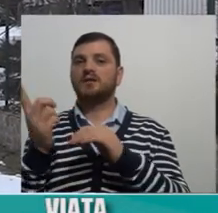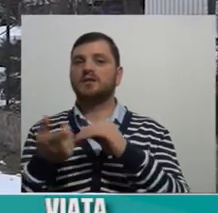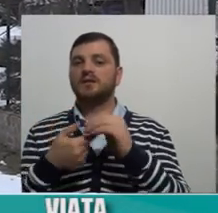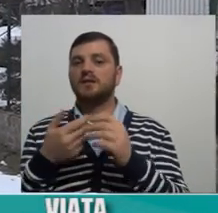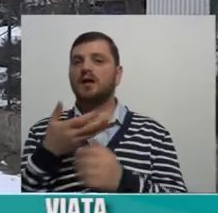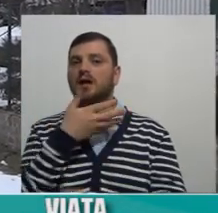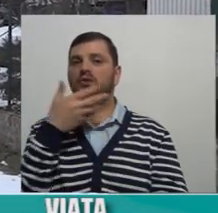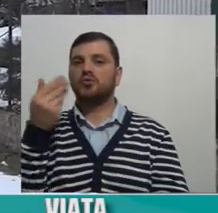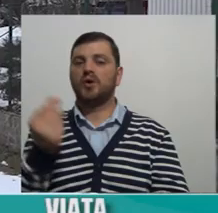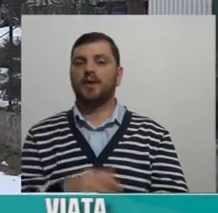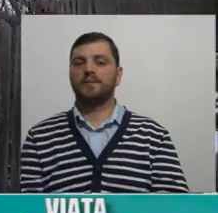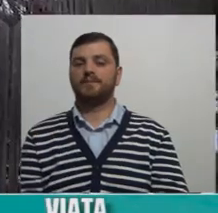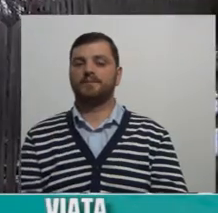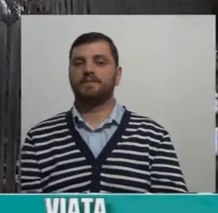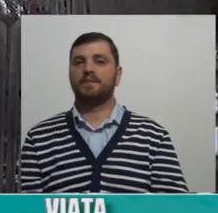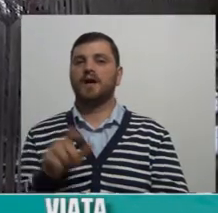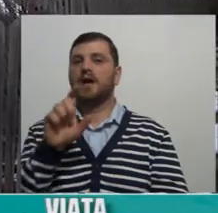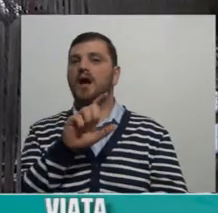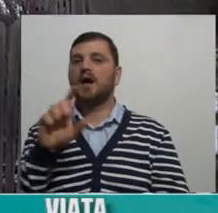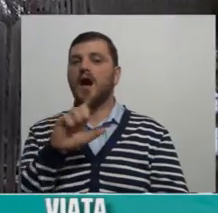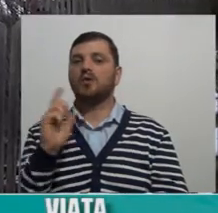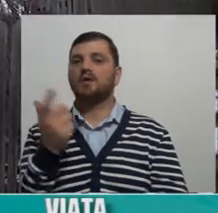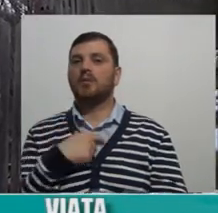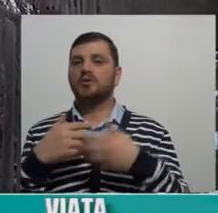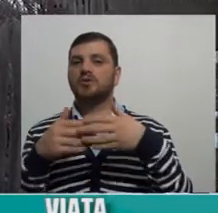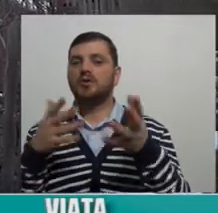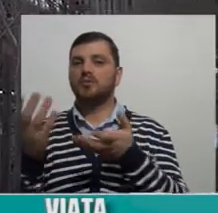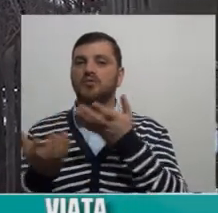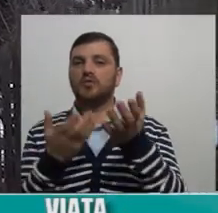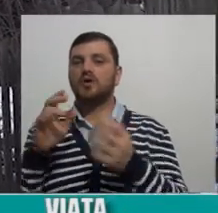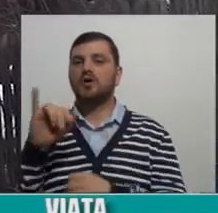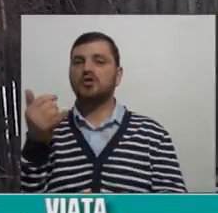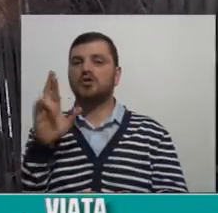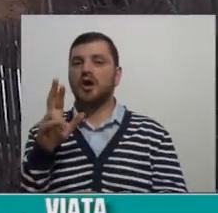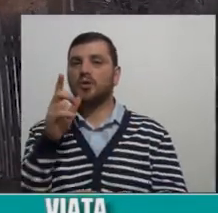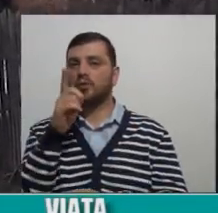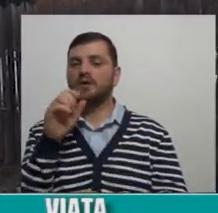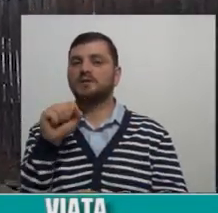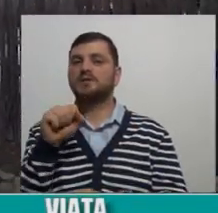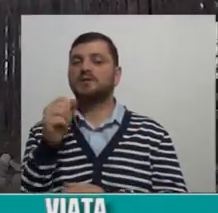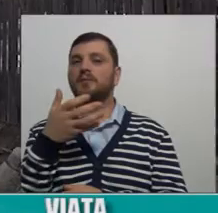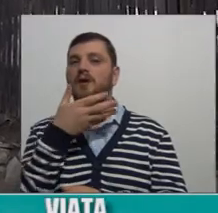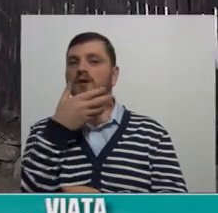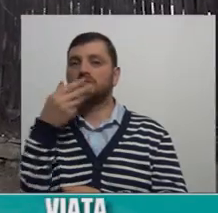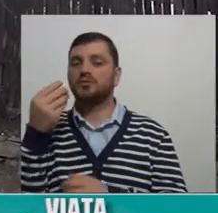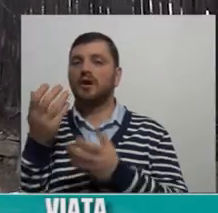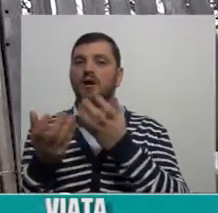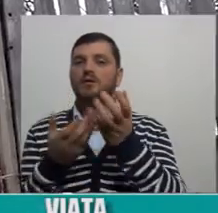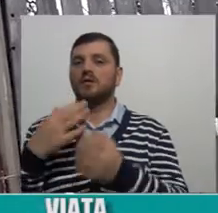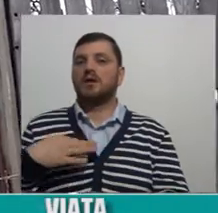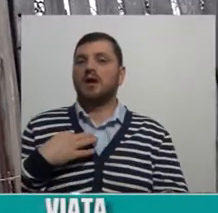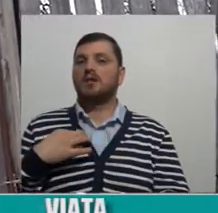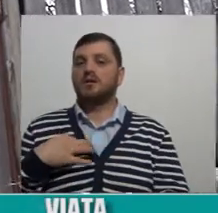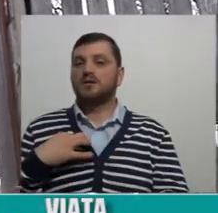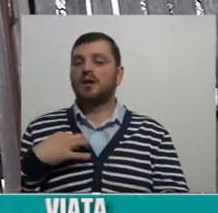din sisteme de încălzit. Cauza probabilă a izbucnirii incendiului a fost jarul căzut din sisteme de încălzit, care a